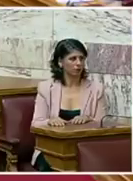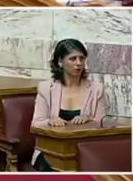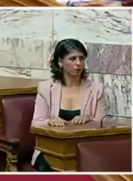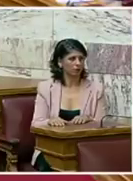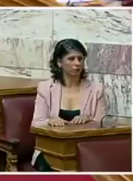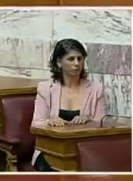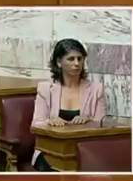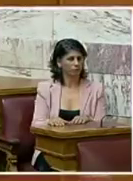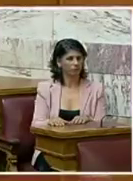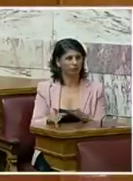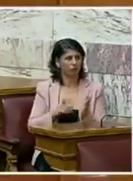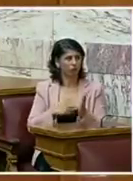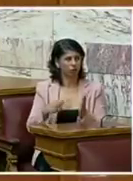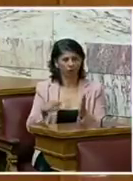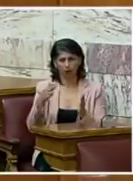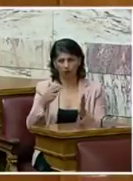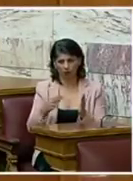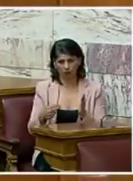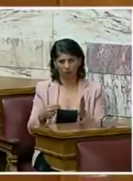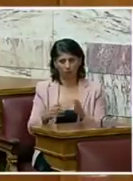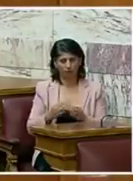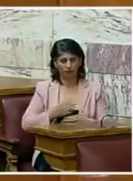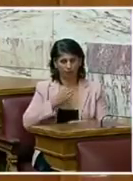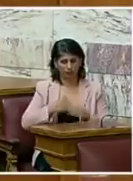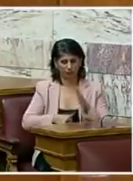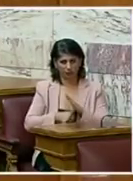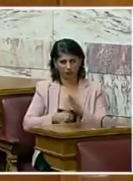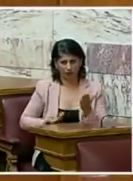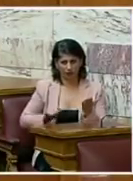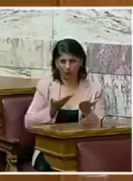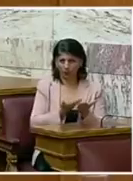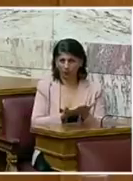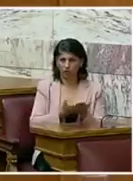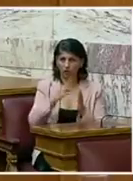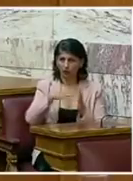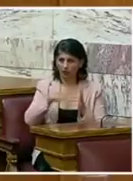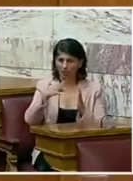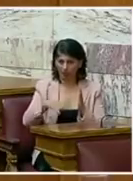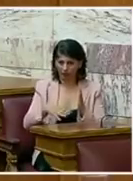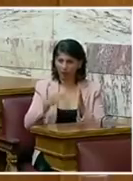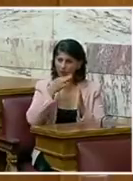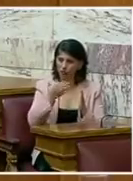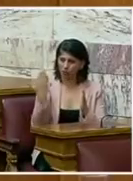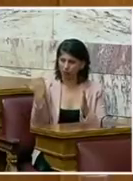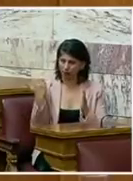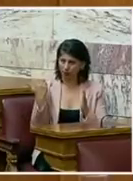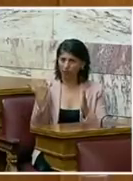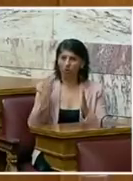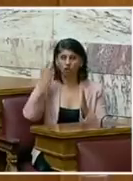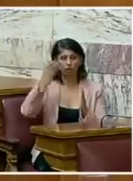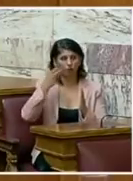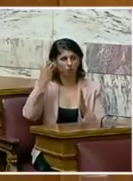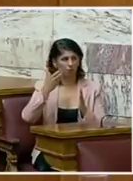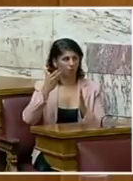Επί νομικών θεμάτων, μόνο απ' κύριε Πρόεδρε, καταθέτω τα έγγραφα που σας ανέφερα πριν των μελετών του